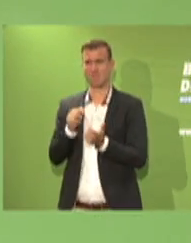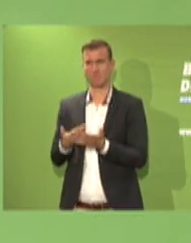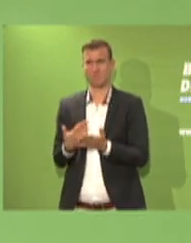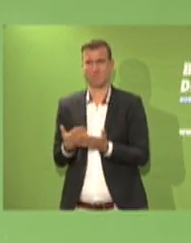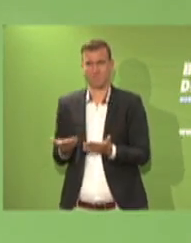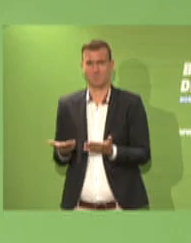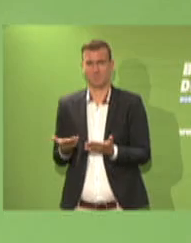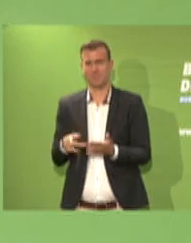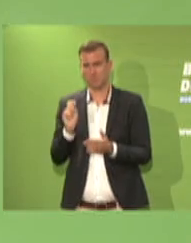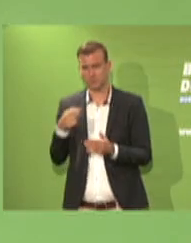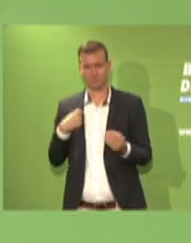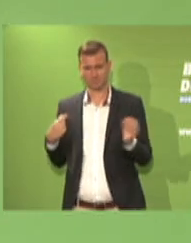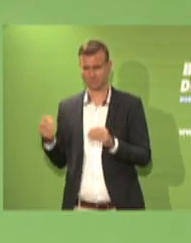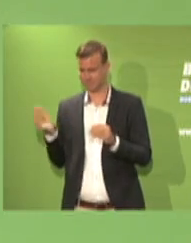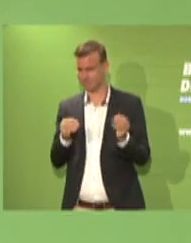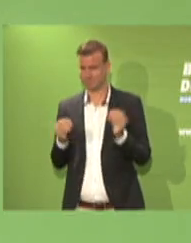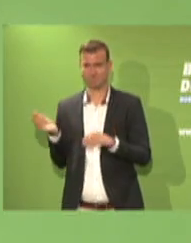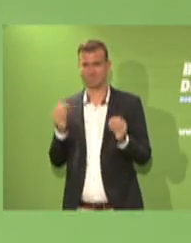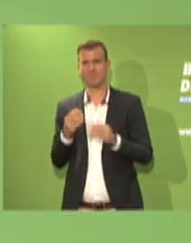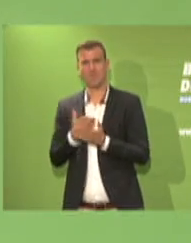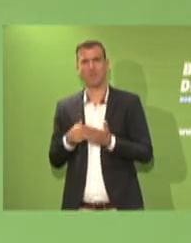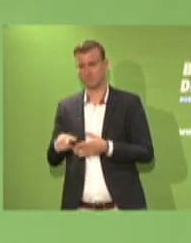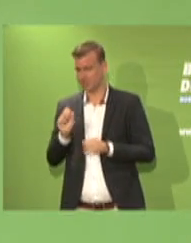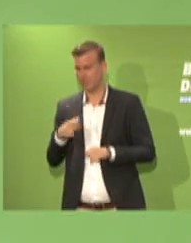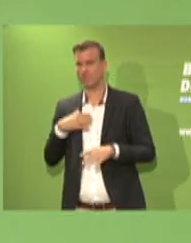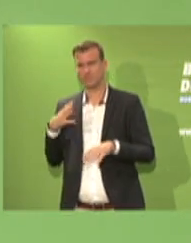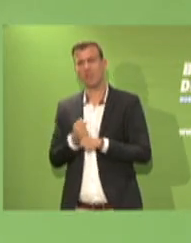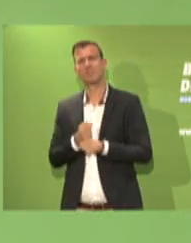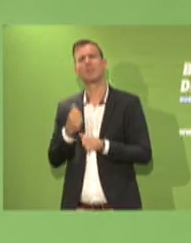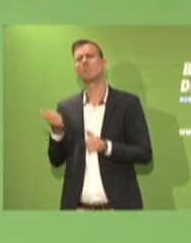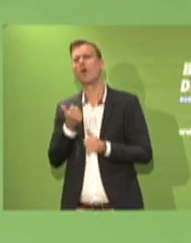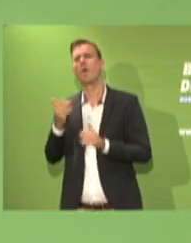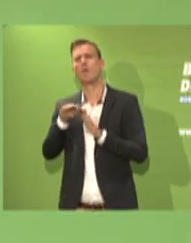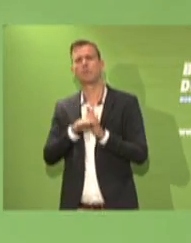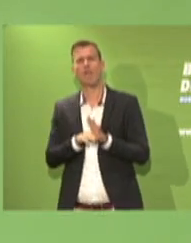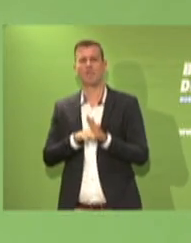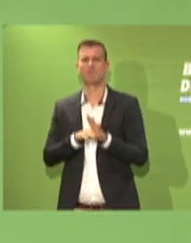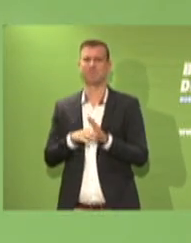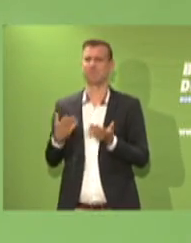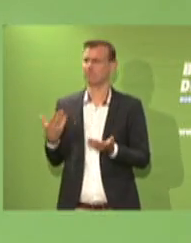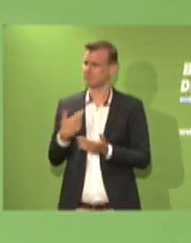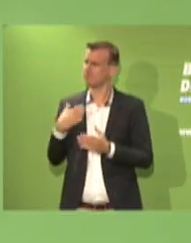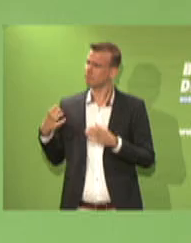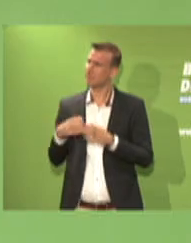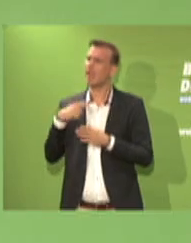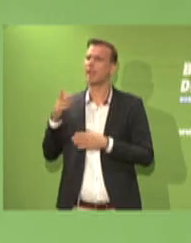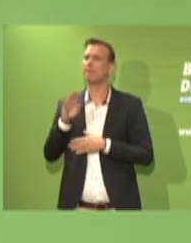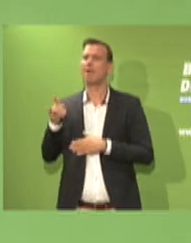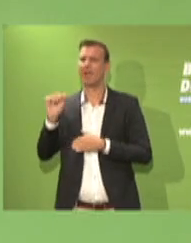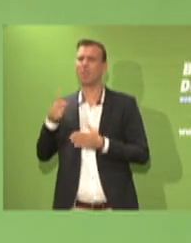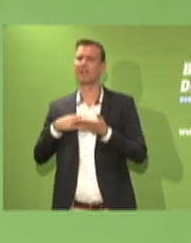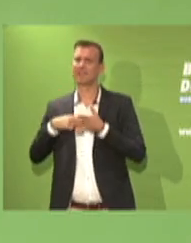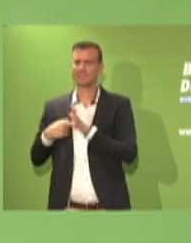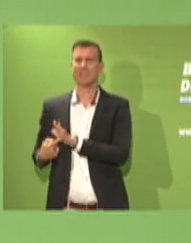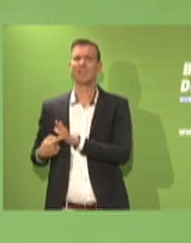Dinge zusammenbringen können und wo wir zum Beispiel dafür sorgen können, dass die tollen Programme, die Barbara nachher noch mal zeigen wird, auf